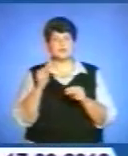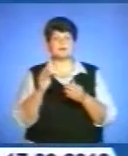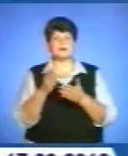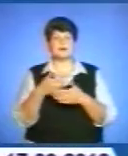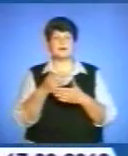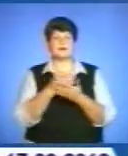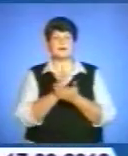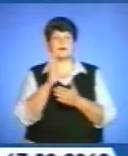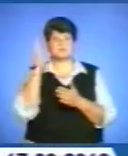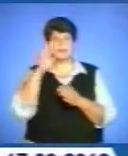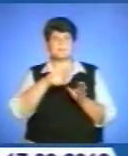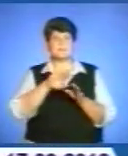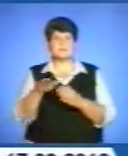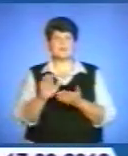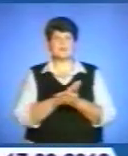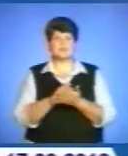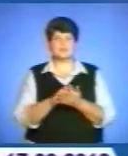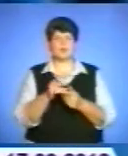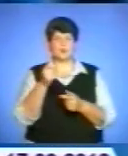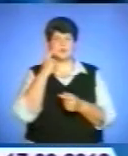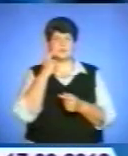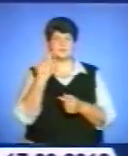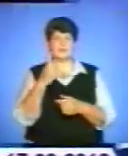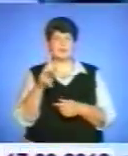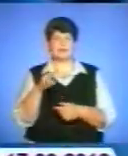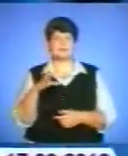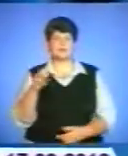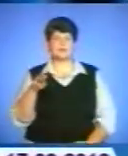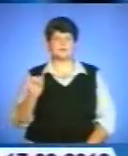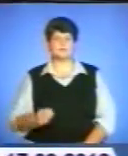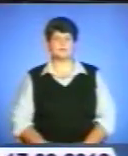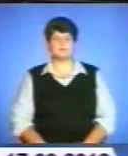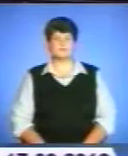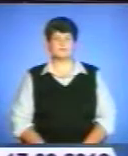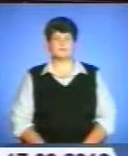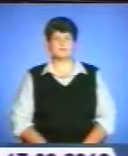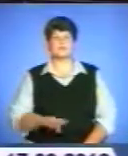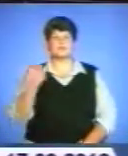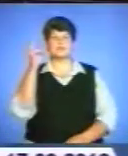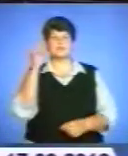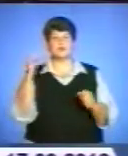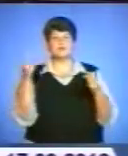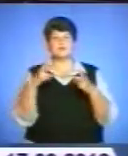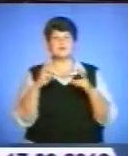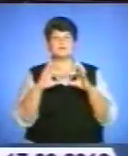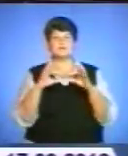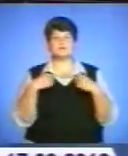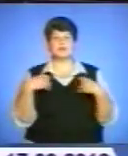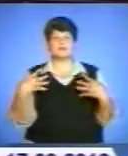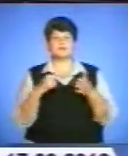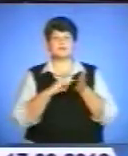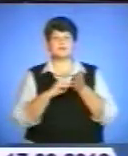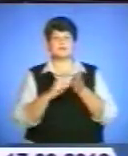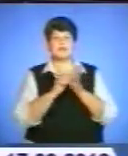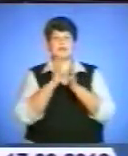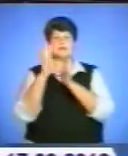очистки, тернополяни оцінять уже у листопаді. У неділю професійне свято відзначали працівники